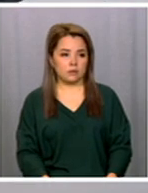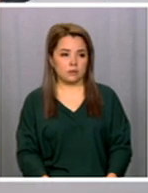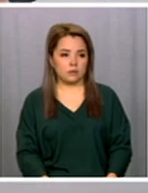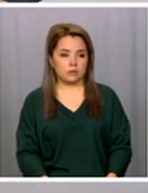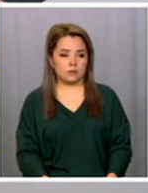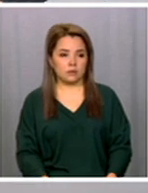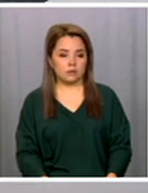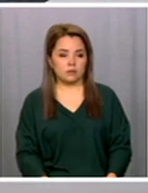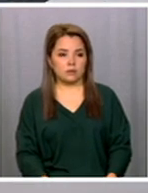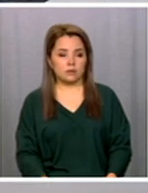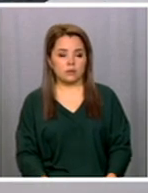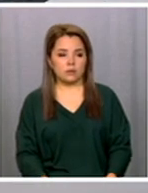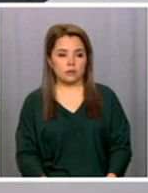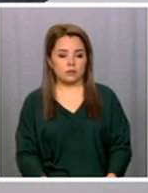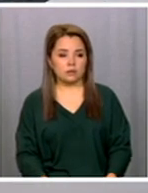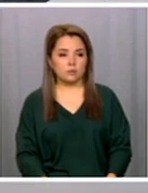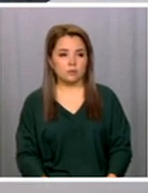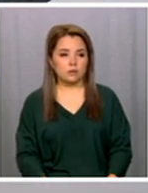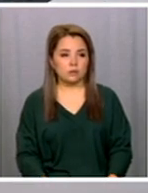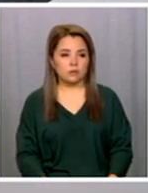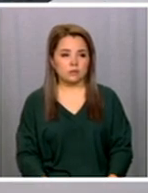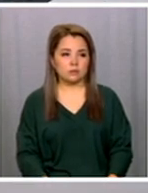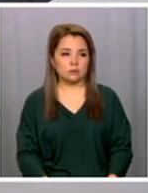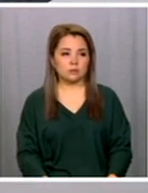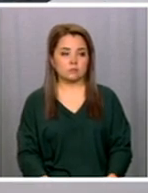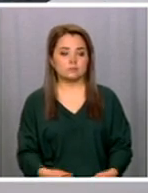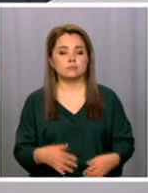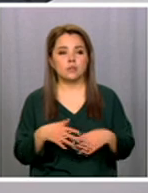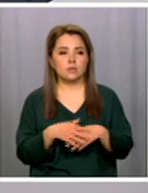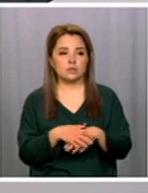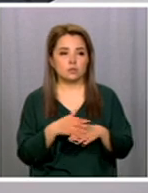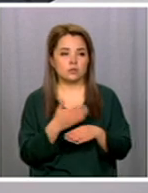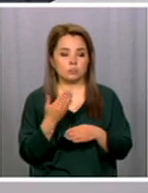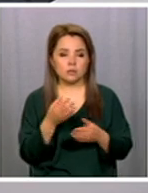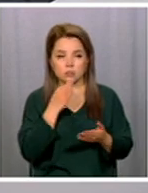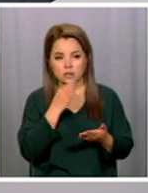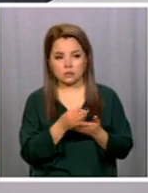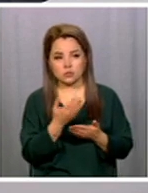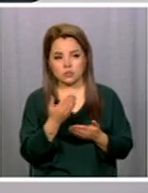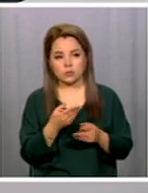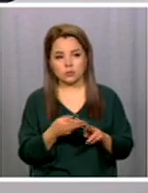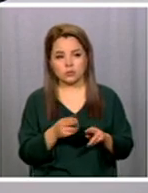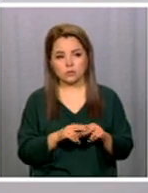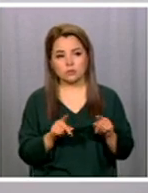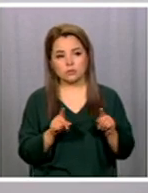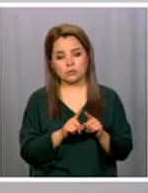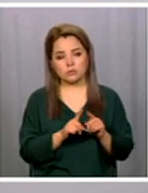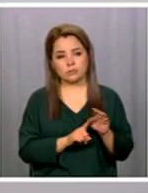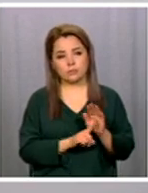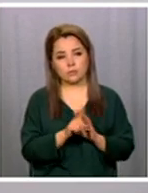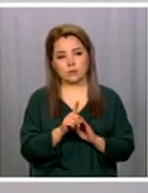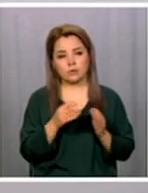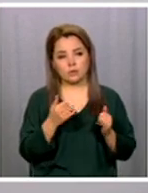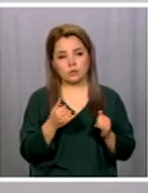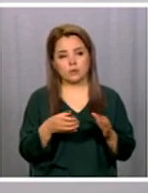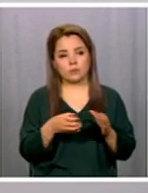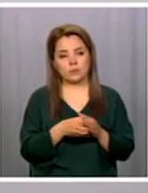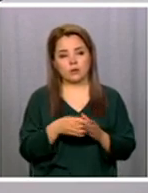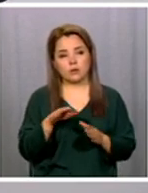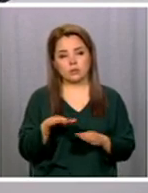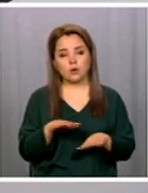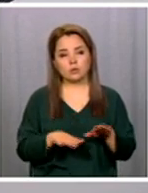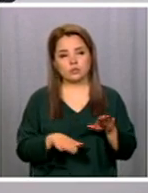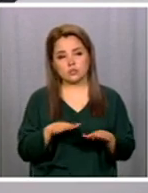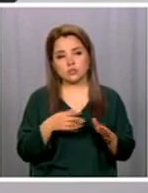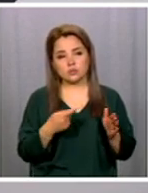Олай болатын болса, балалар, бүгінгі есеп шығаруымызды бастайық. Бірінші есебіміз: массасы 100 кг дене